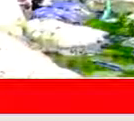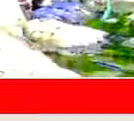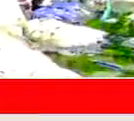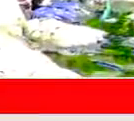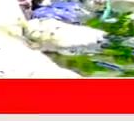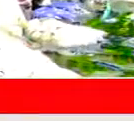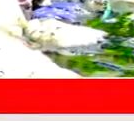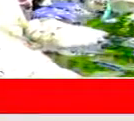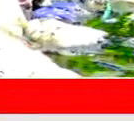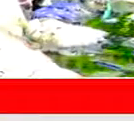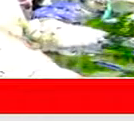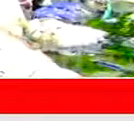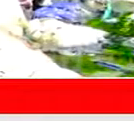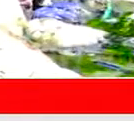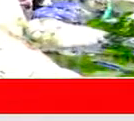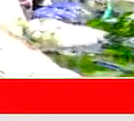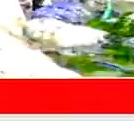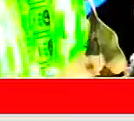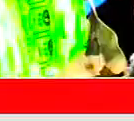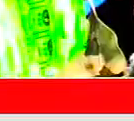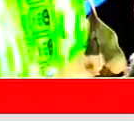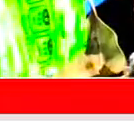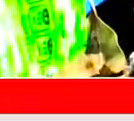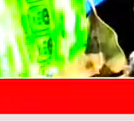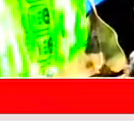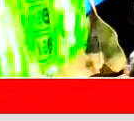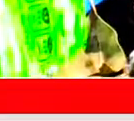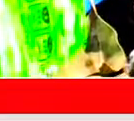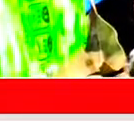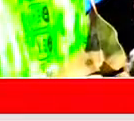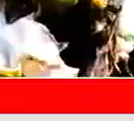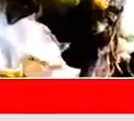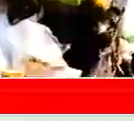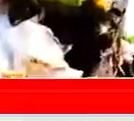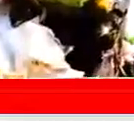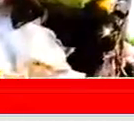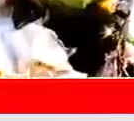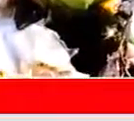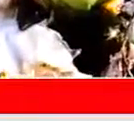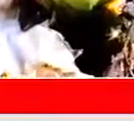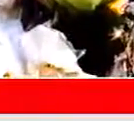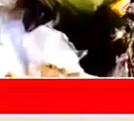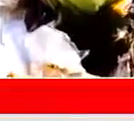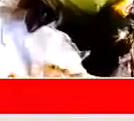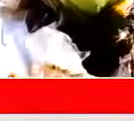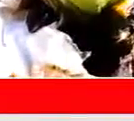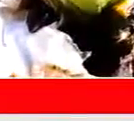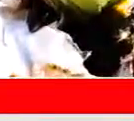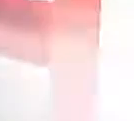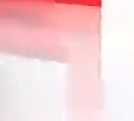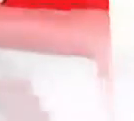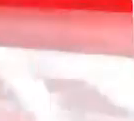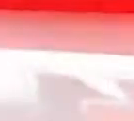Na tutakueleza ni kwa nini wenyeji wa Roaster Mine katika kaunti ya Kakamega wamo katika hatari ya kupata magonjwa ya